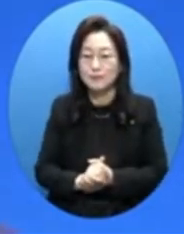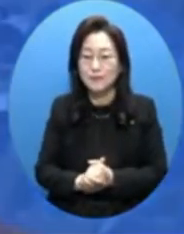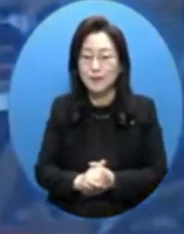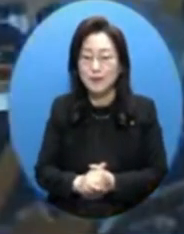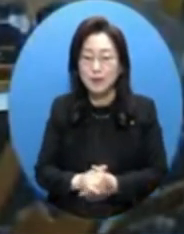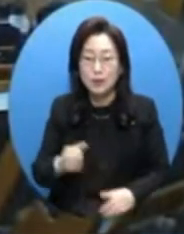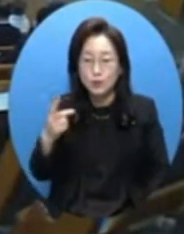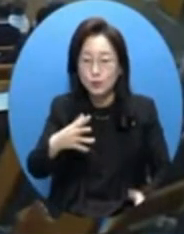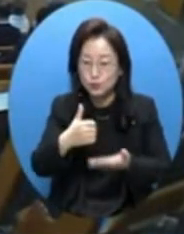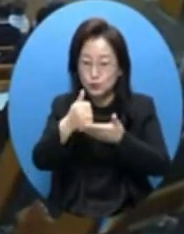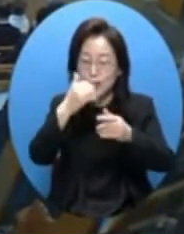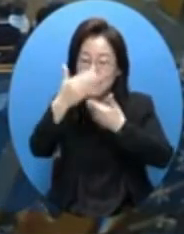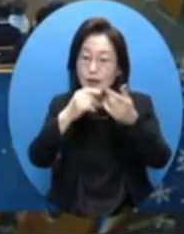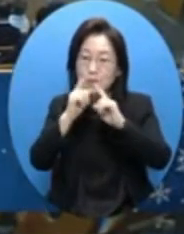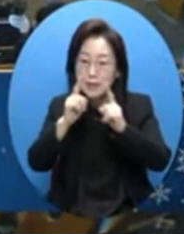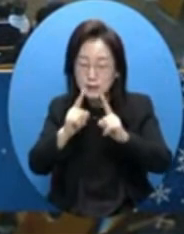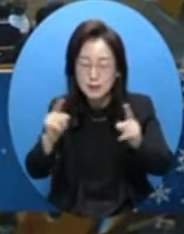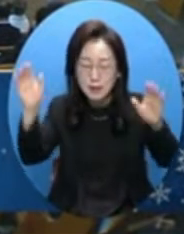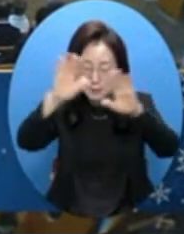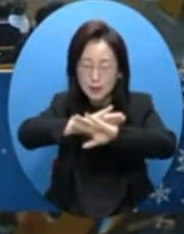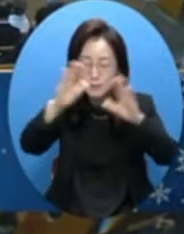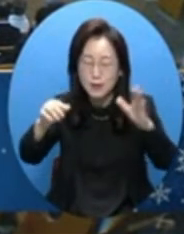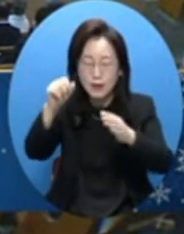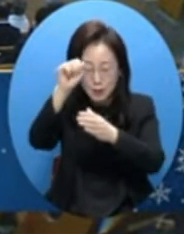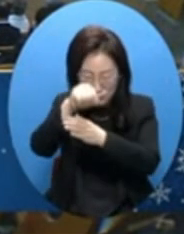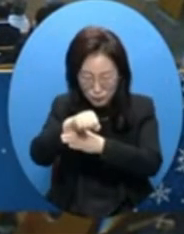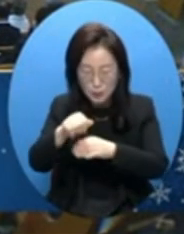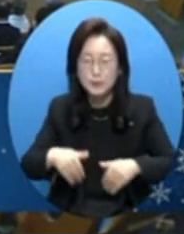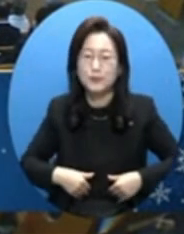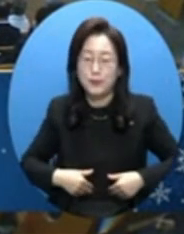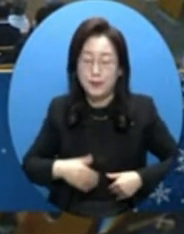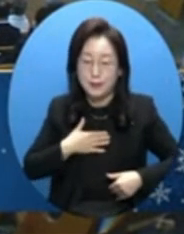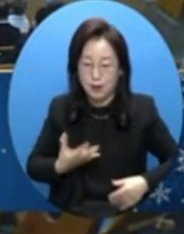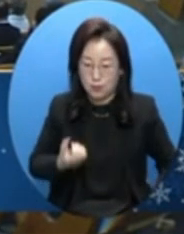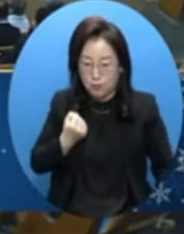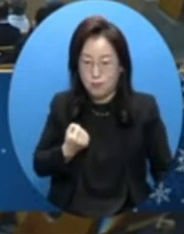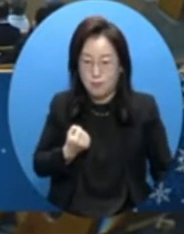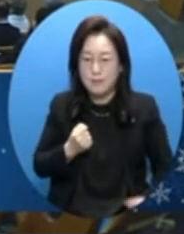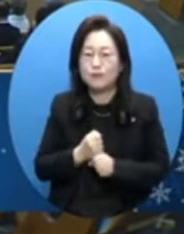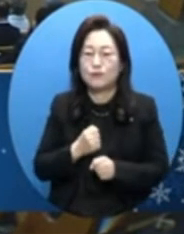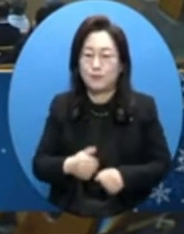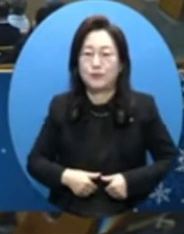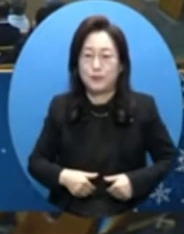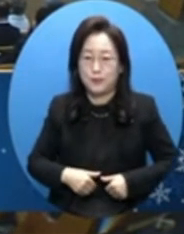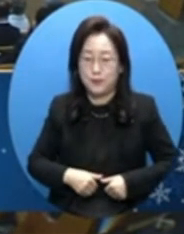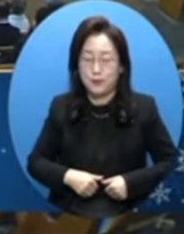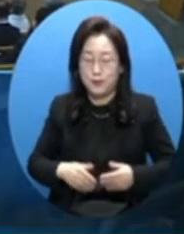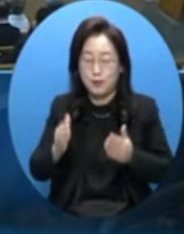우리는이 주의 말씀을 주야로 묵상해야 되는 것입니다 말씀을 내 것으로 만들어야 되는 것입니다이